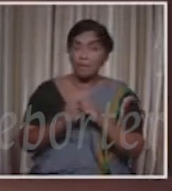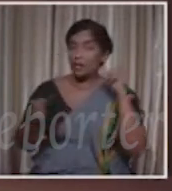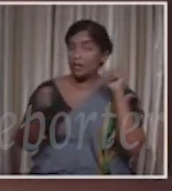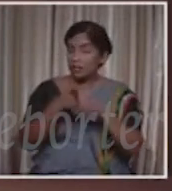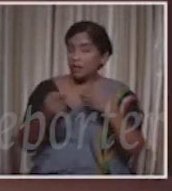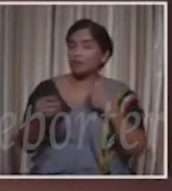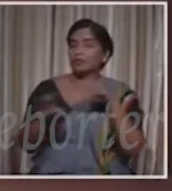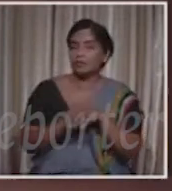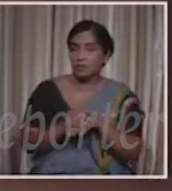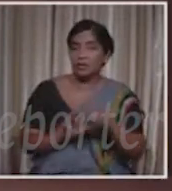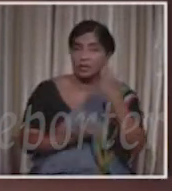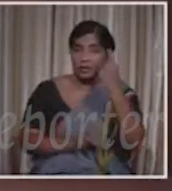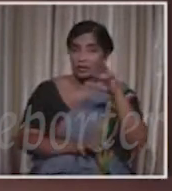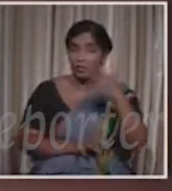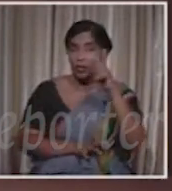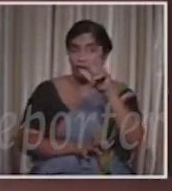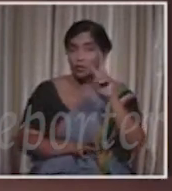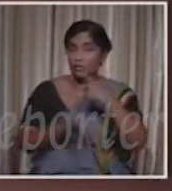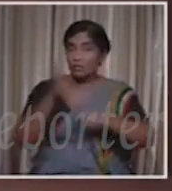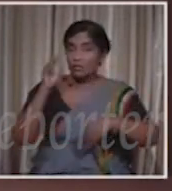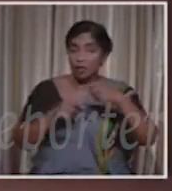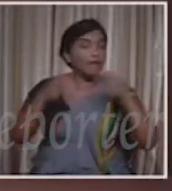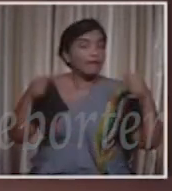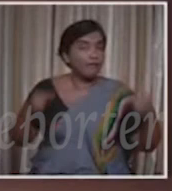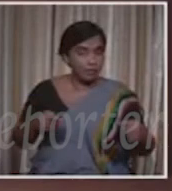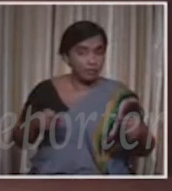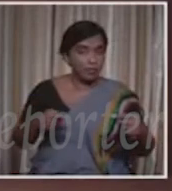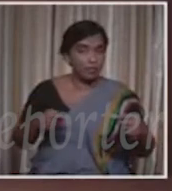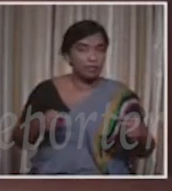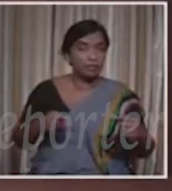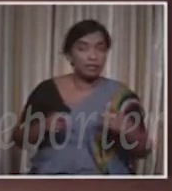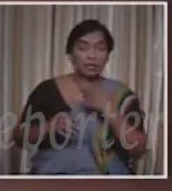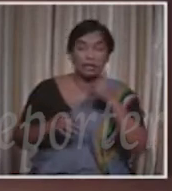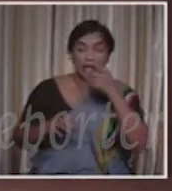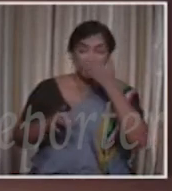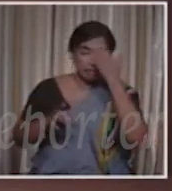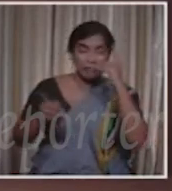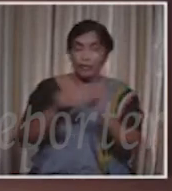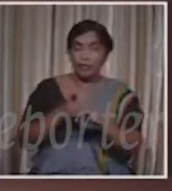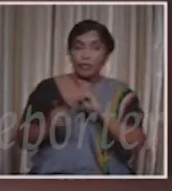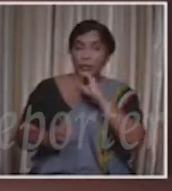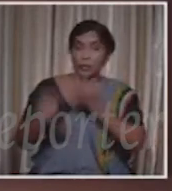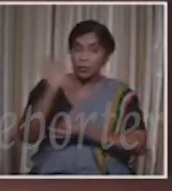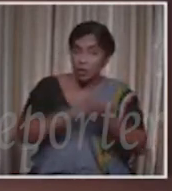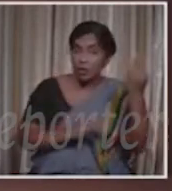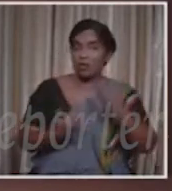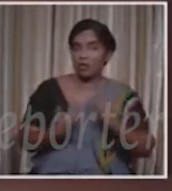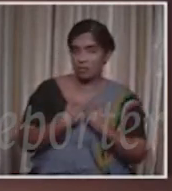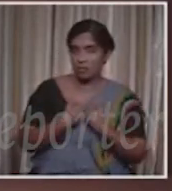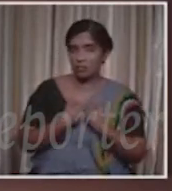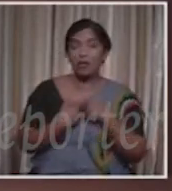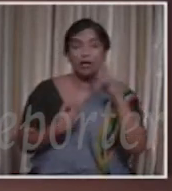1982 ජනමත විචාරණයට විරුද්ධව ඊනියා ජනමත විචාරණය විරුද්ධව ශ්‍රේෂ්ඨාධිකරණ ගිය මිනිස්සු අපි අසුතු ඒ වගේම